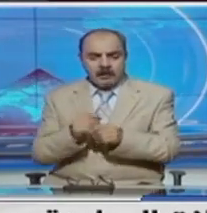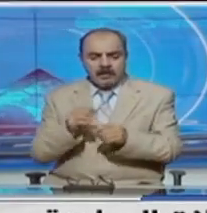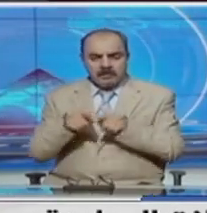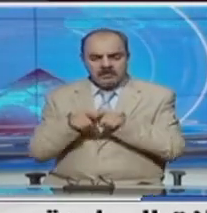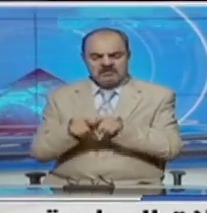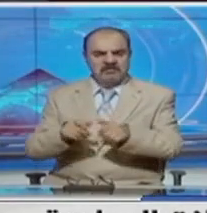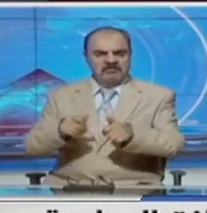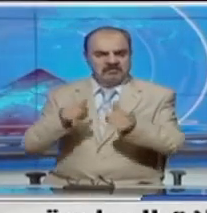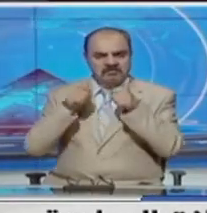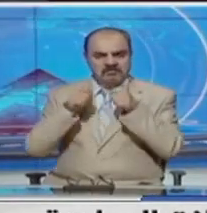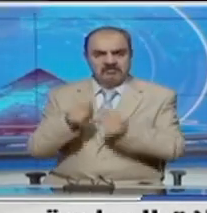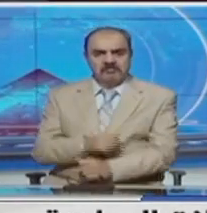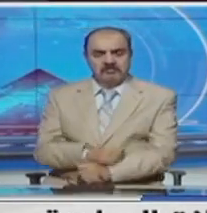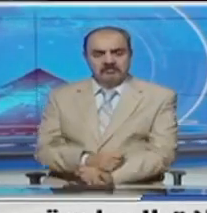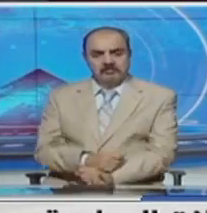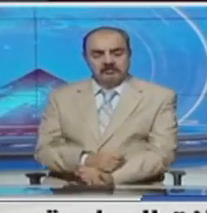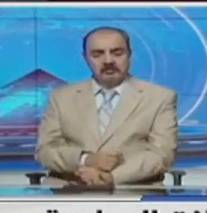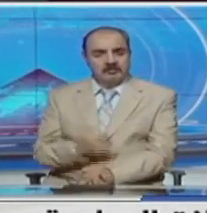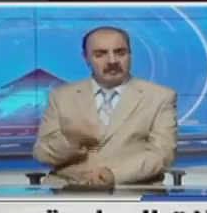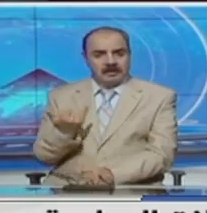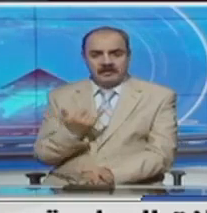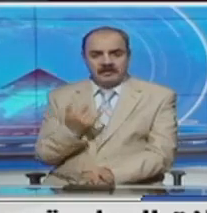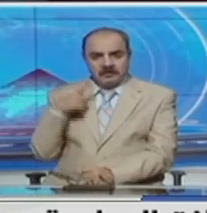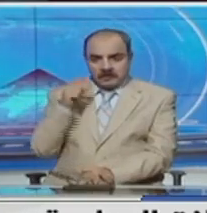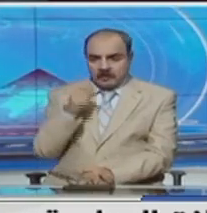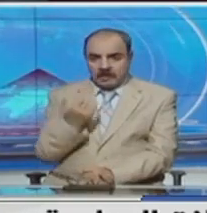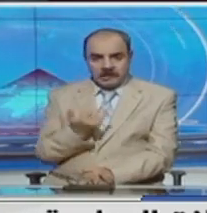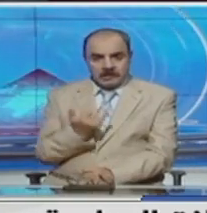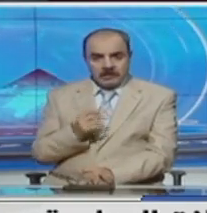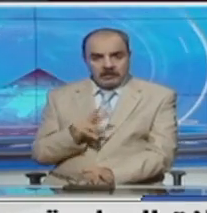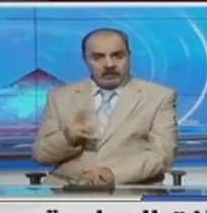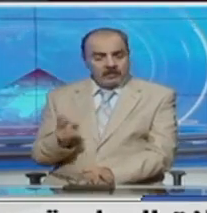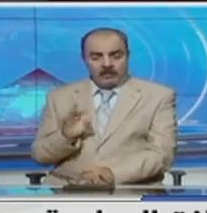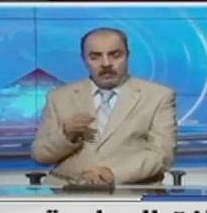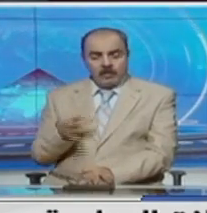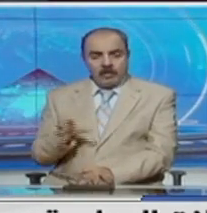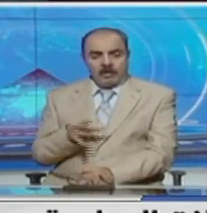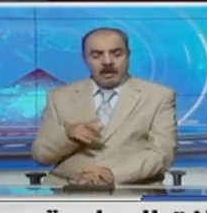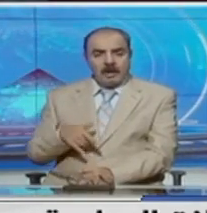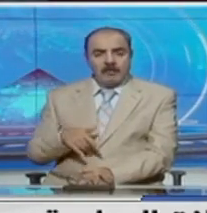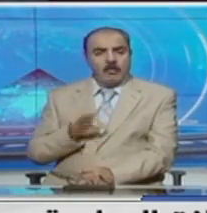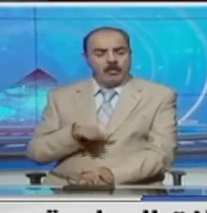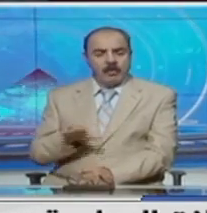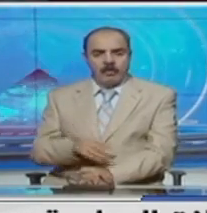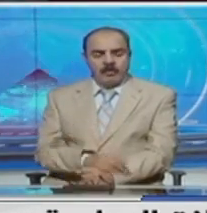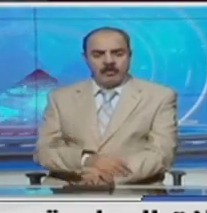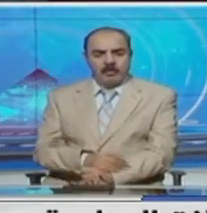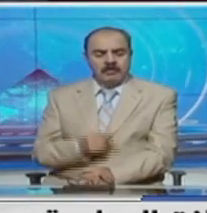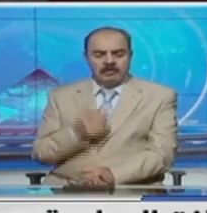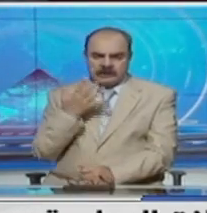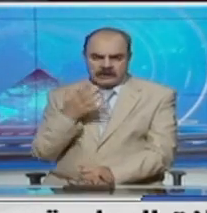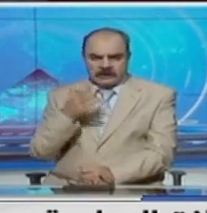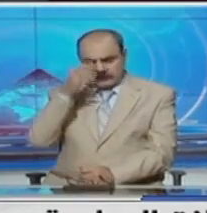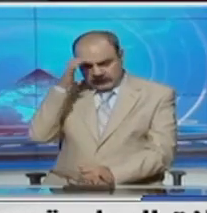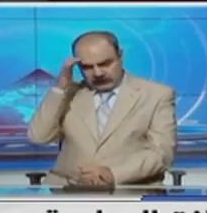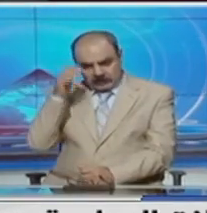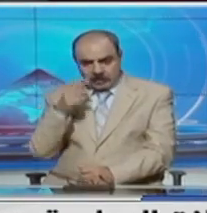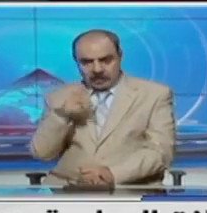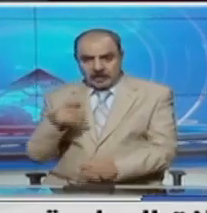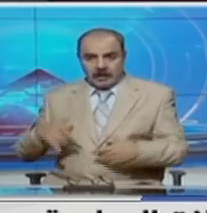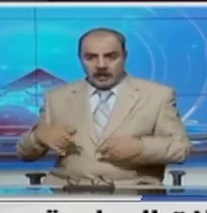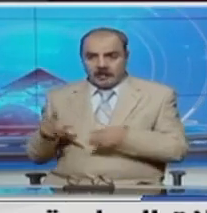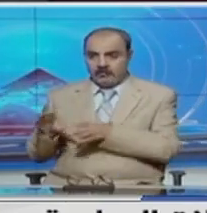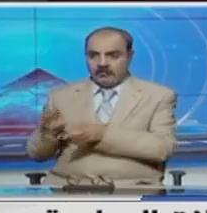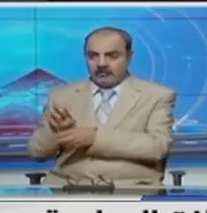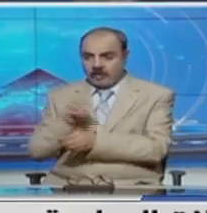الوقت، ويعني هي اجراء سهل جدا، ما بتختلفش كتير عن اجراء الكبد فقط. بيكون فيها مشقه طبعا في ان انت بتلاقي 2 متبرعين،